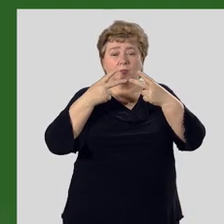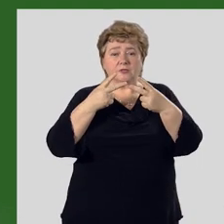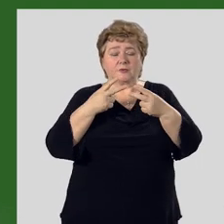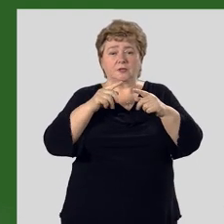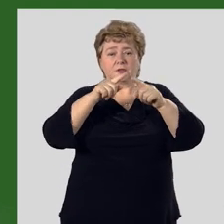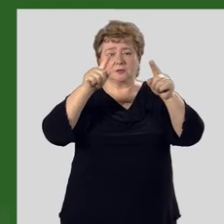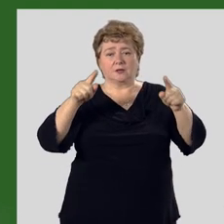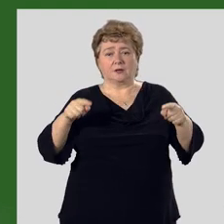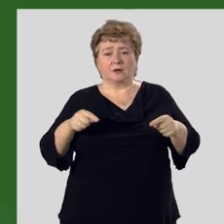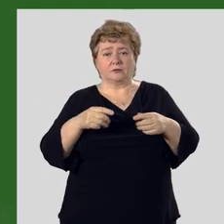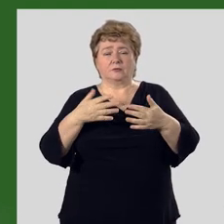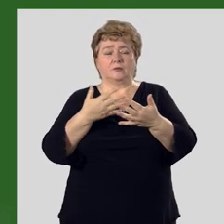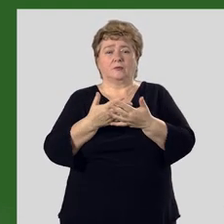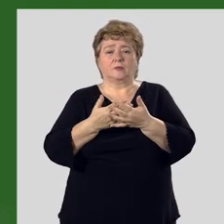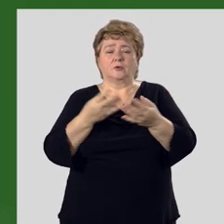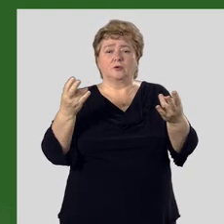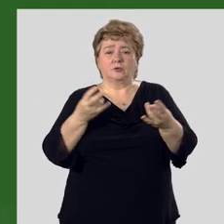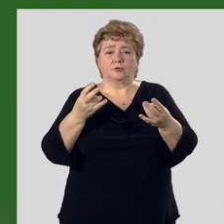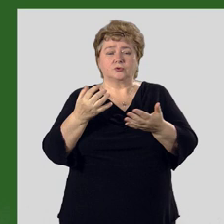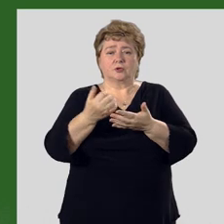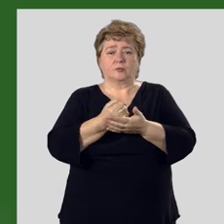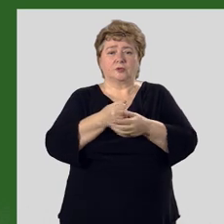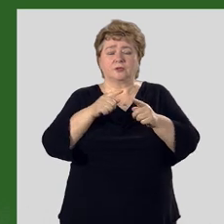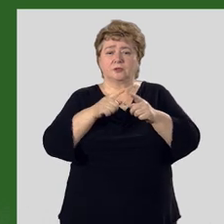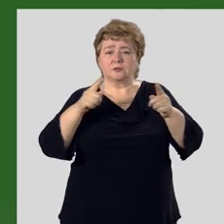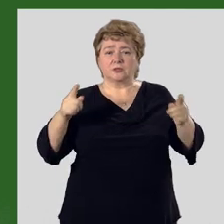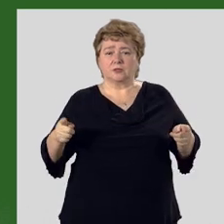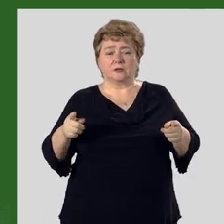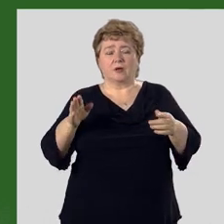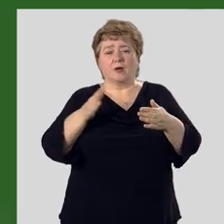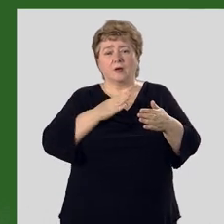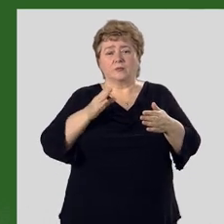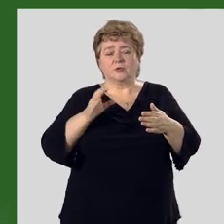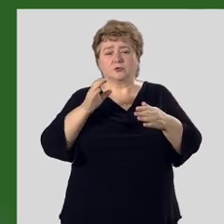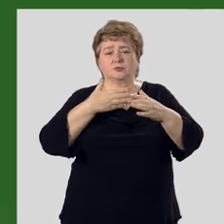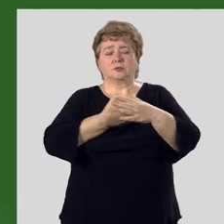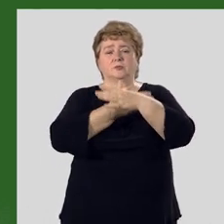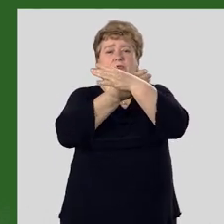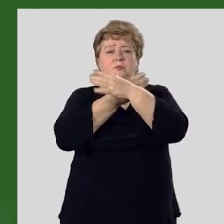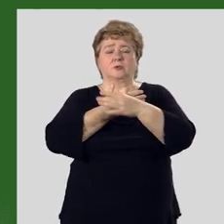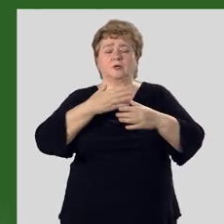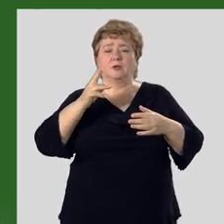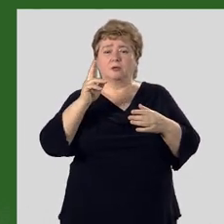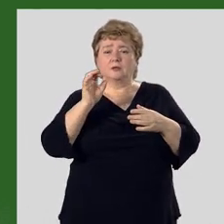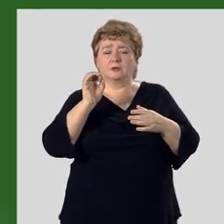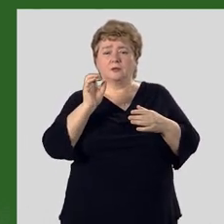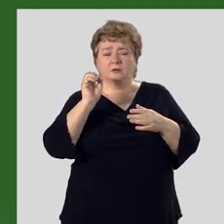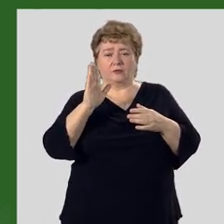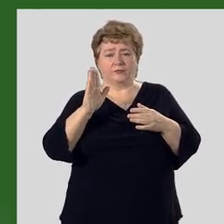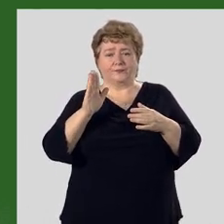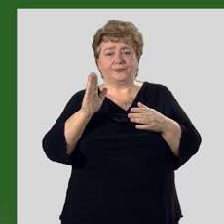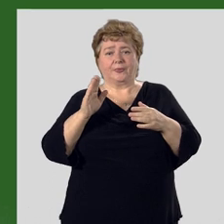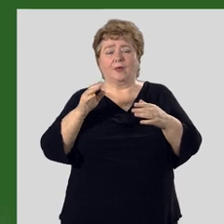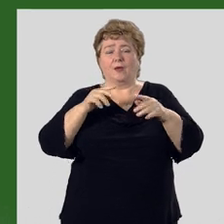Посмотрите на карту. Допустим, нам надо определить расстояние между Санкт-Петербургом и Киевом